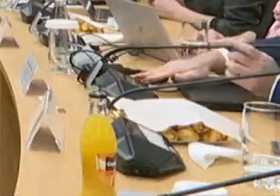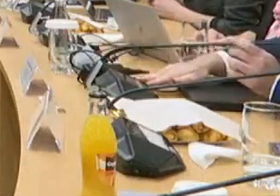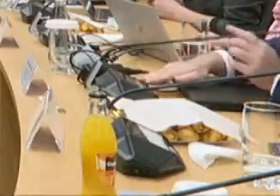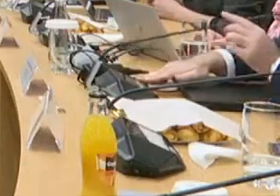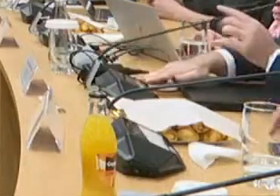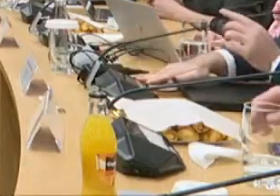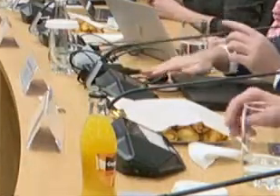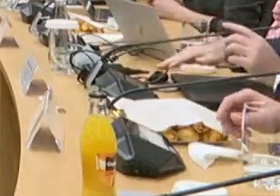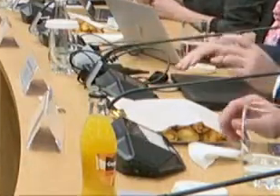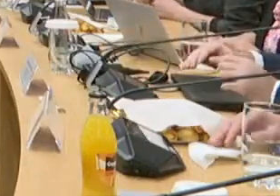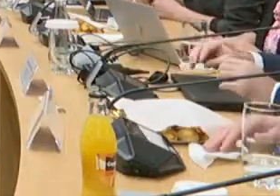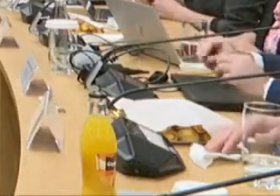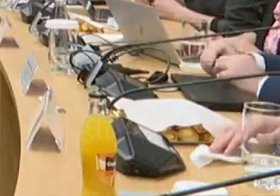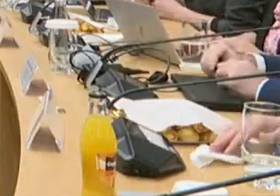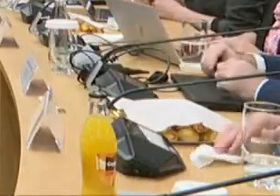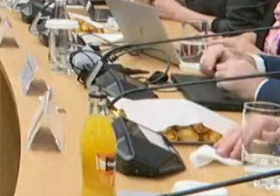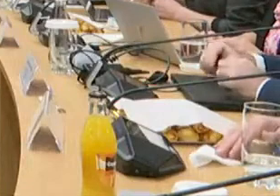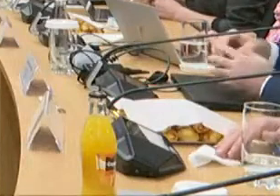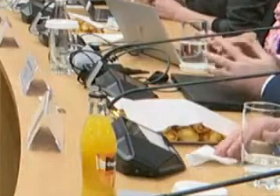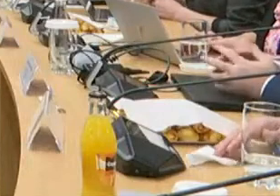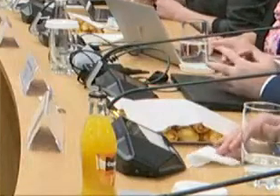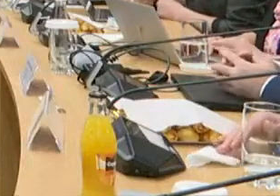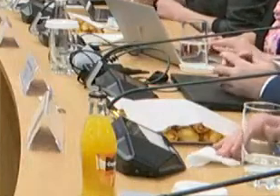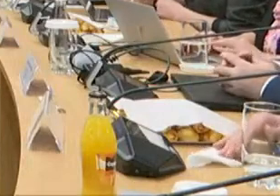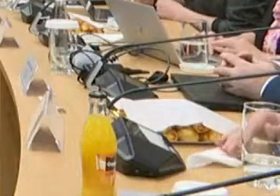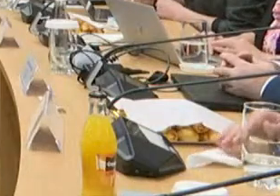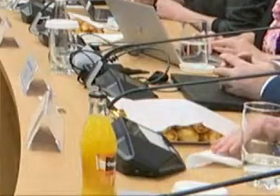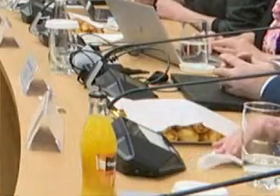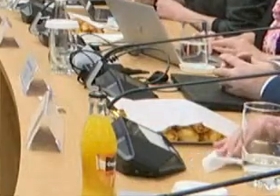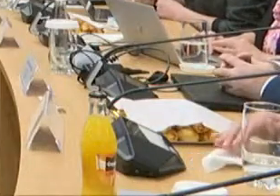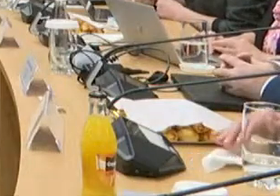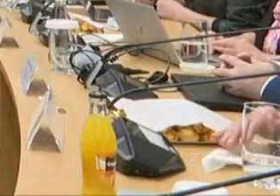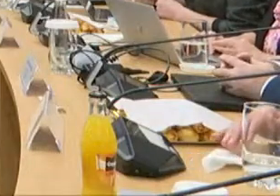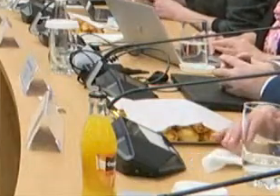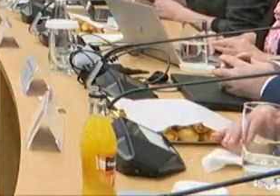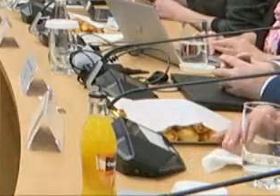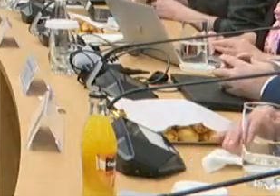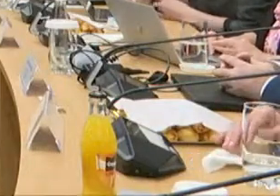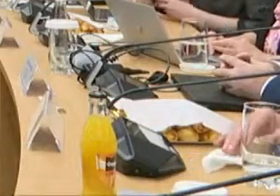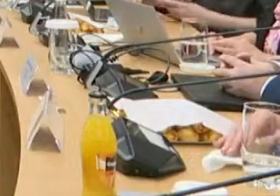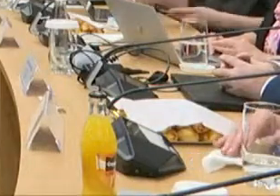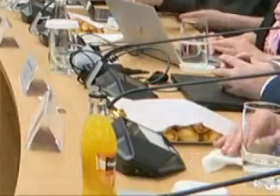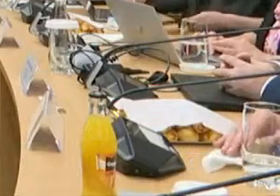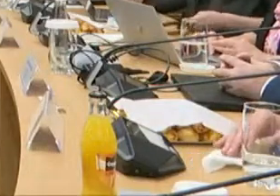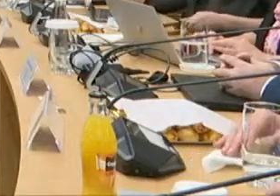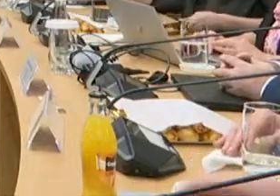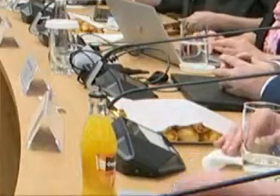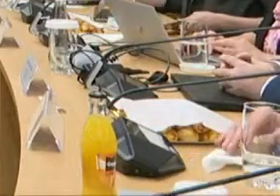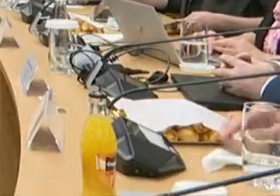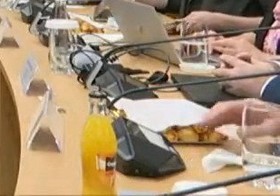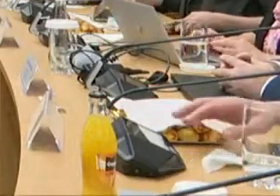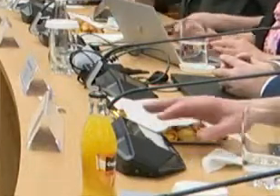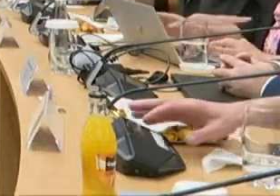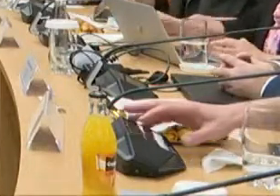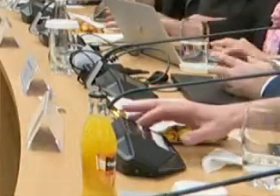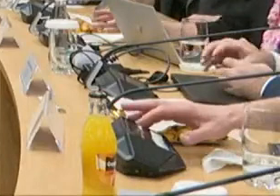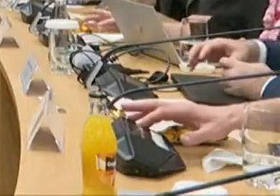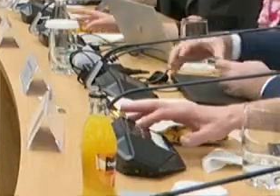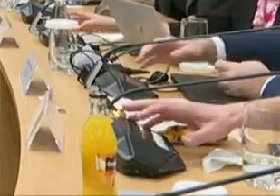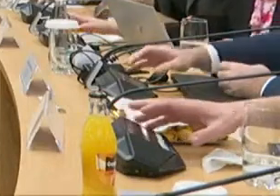Consiliul Local Este legal întrunit supun votului dumneavoastră procesul verbal al ședinței anterioare